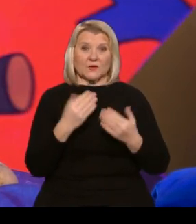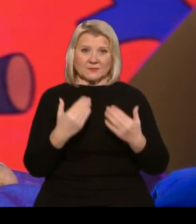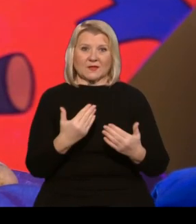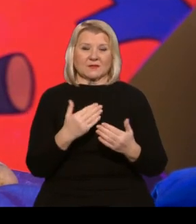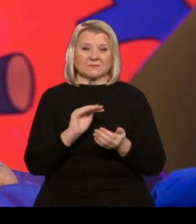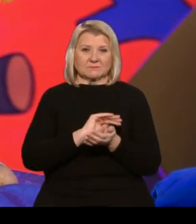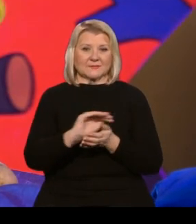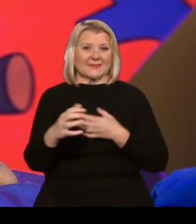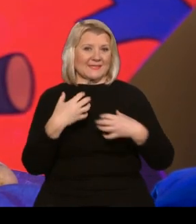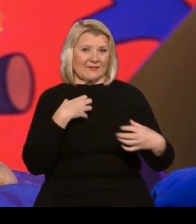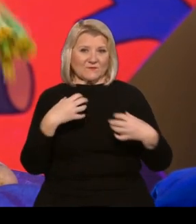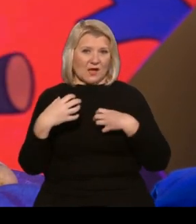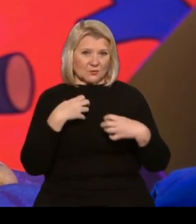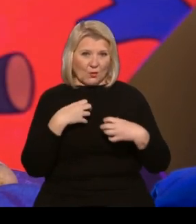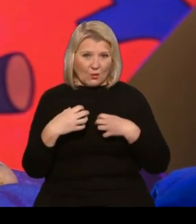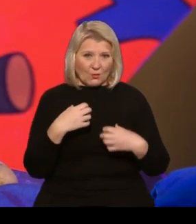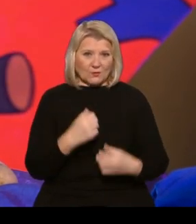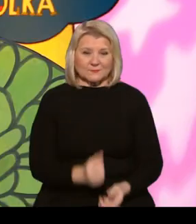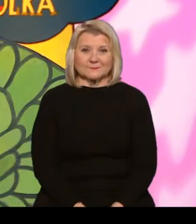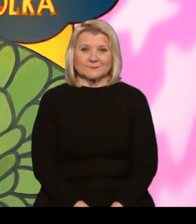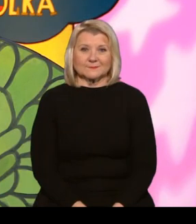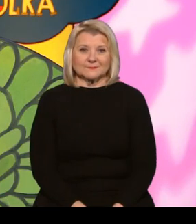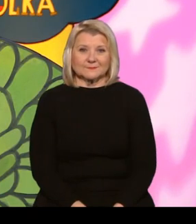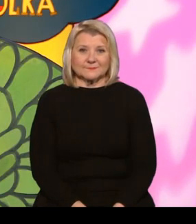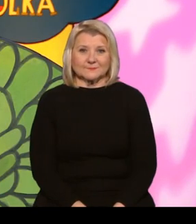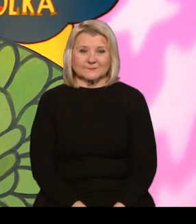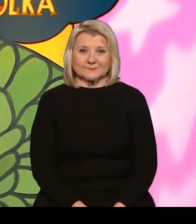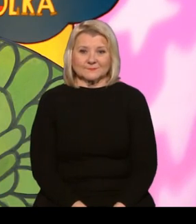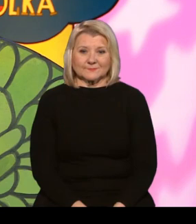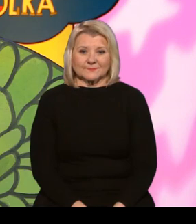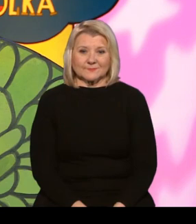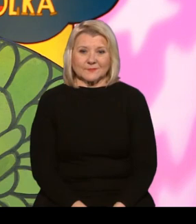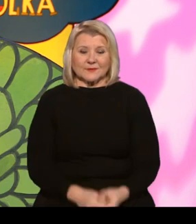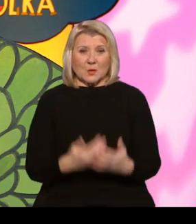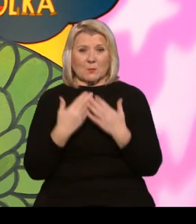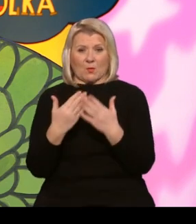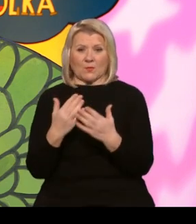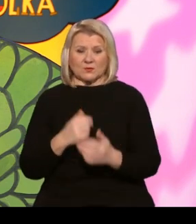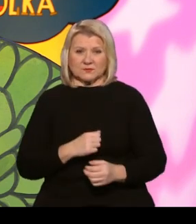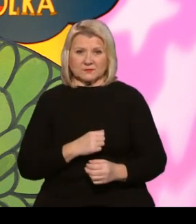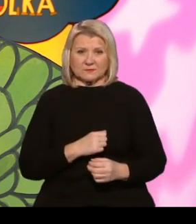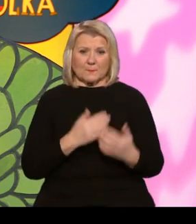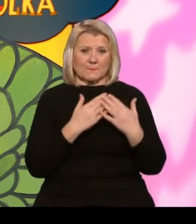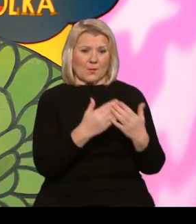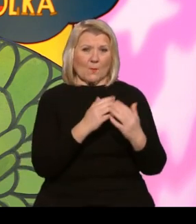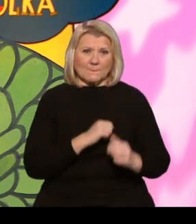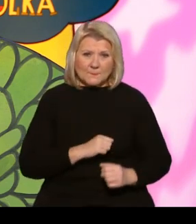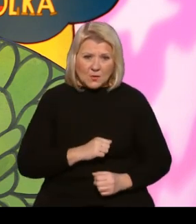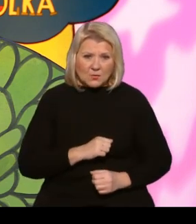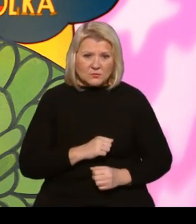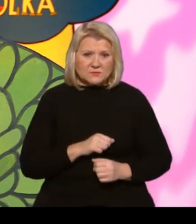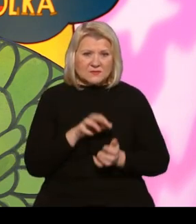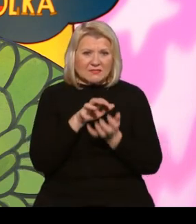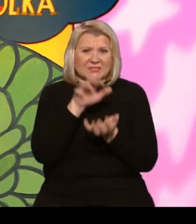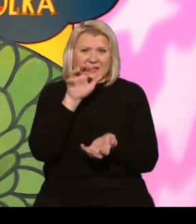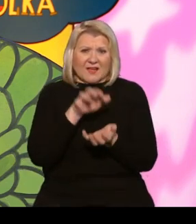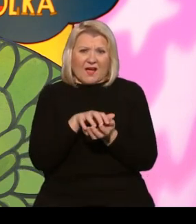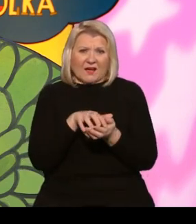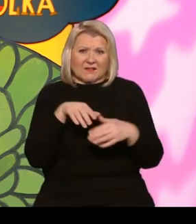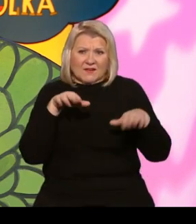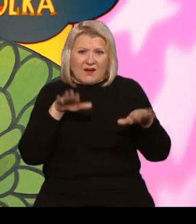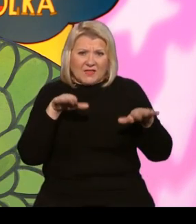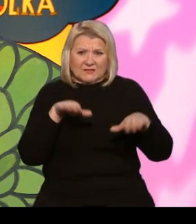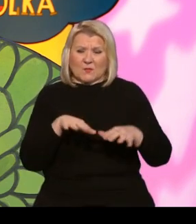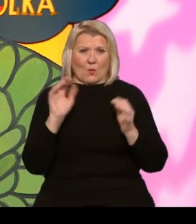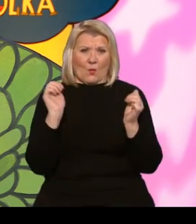začíná. Cililík! Pomoc, pomoc, letí drak,